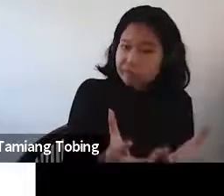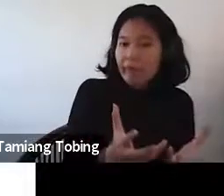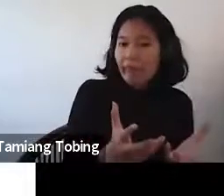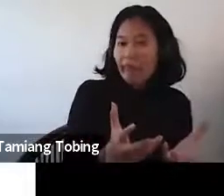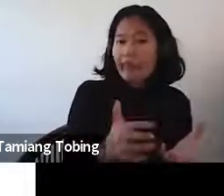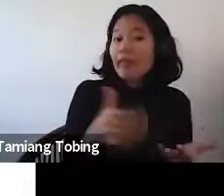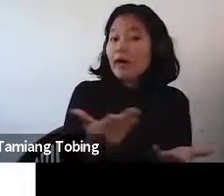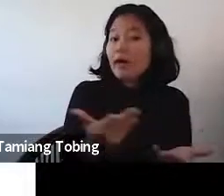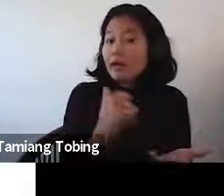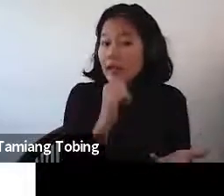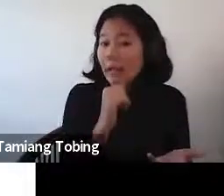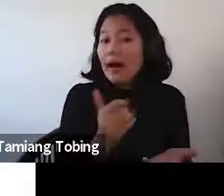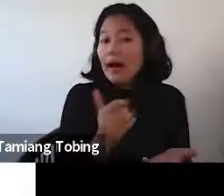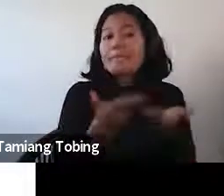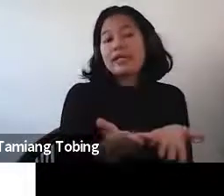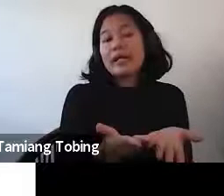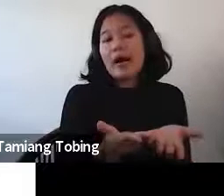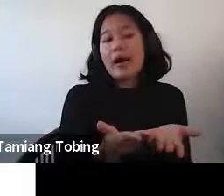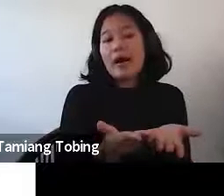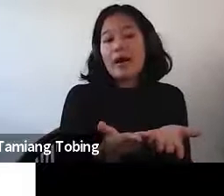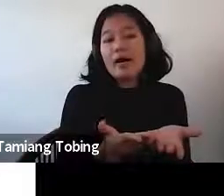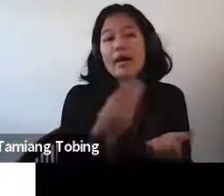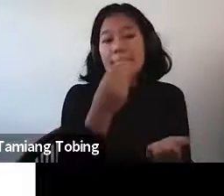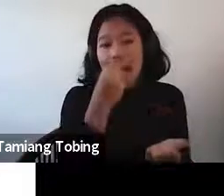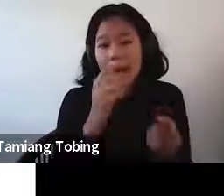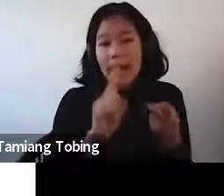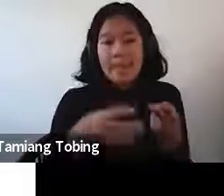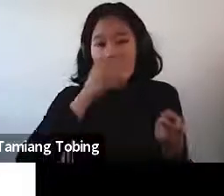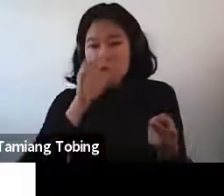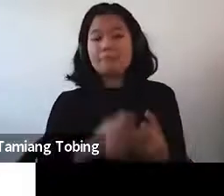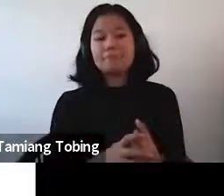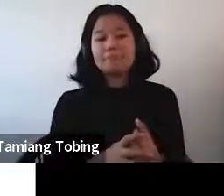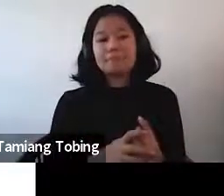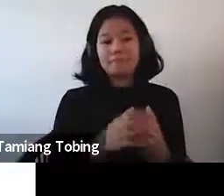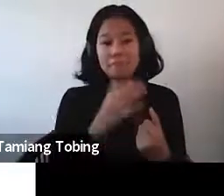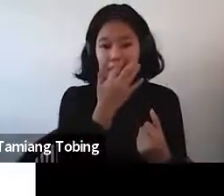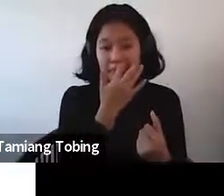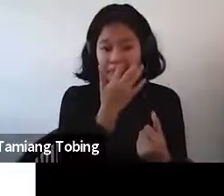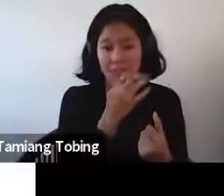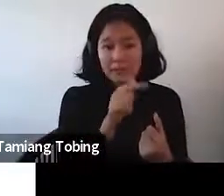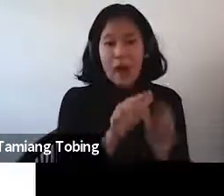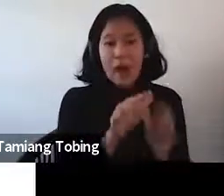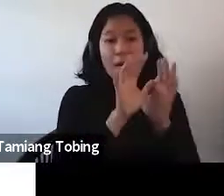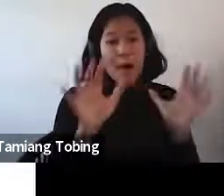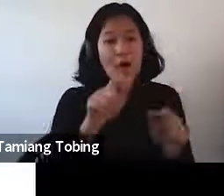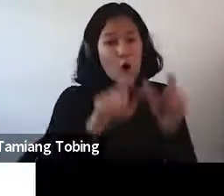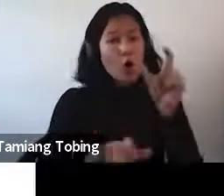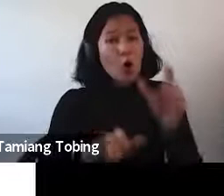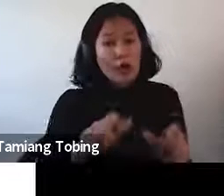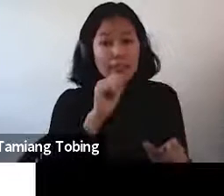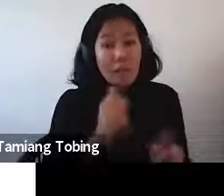penyedia akomodasi, makanan, dan minuman. Dan yang notabene sebagian besar adalah perempuan.